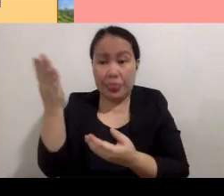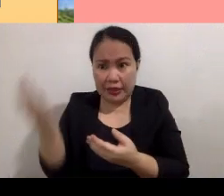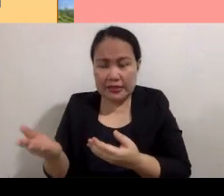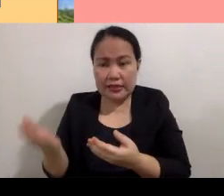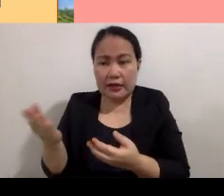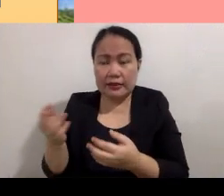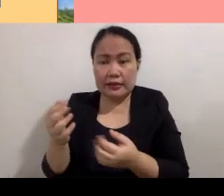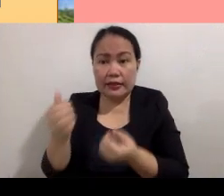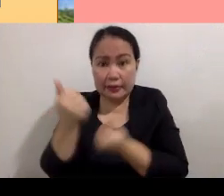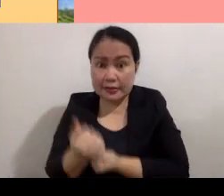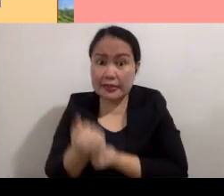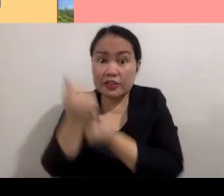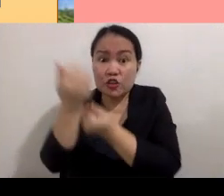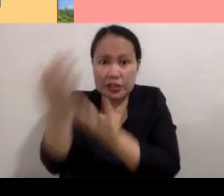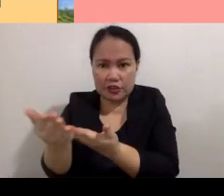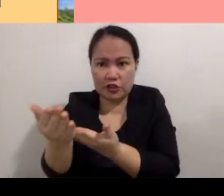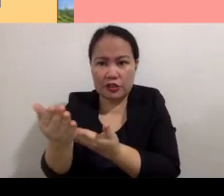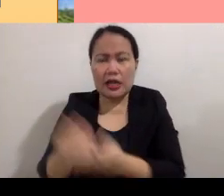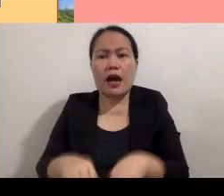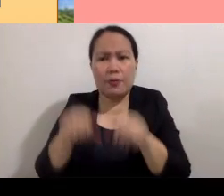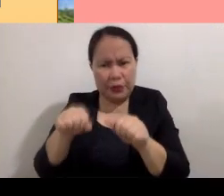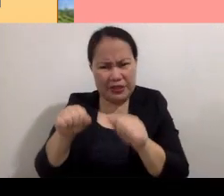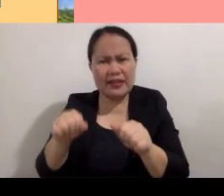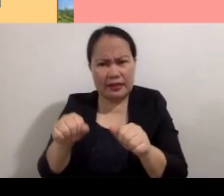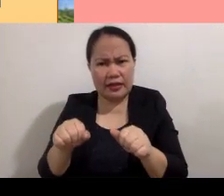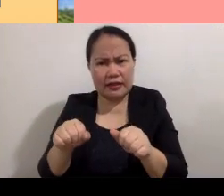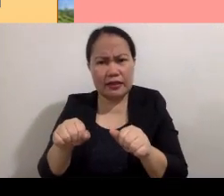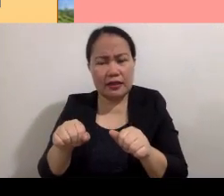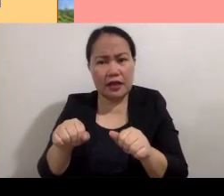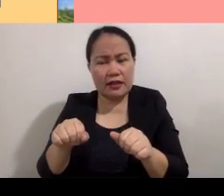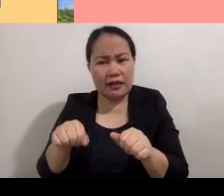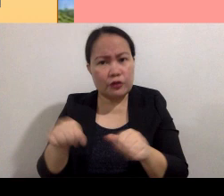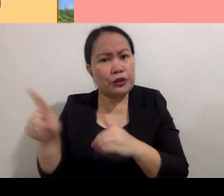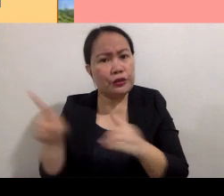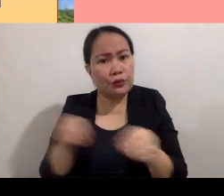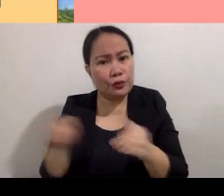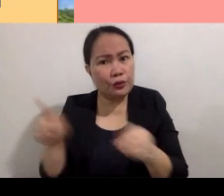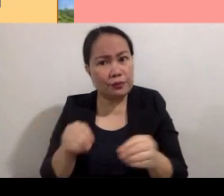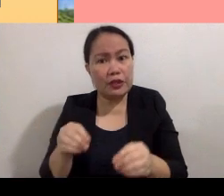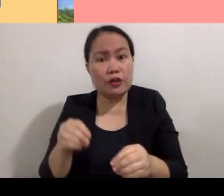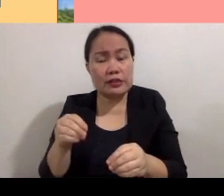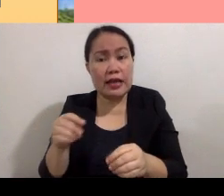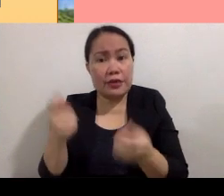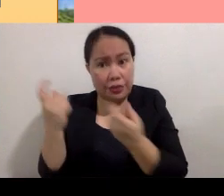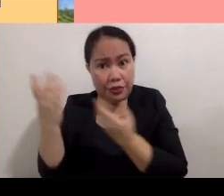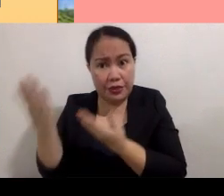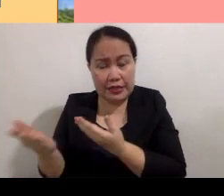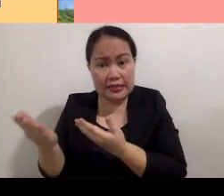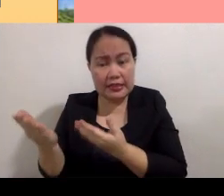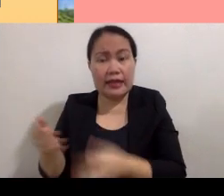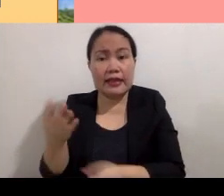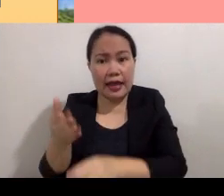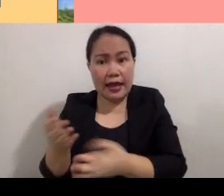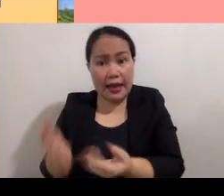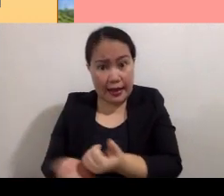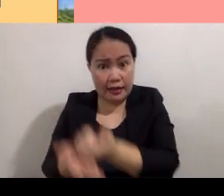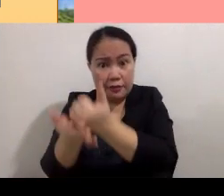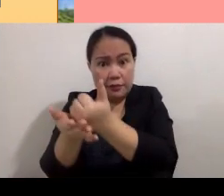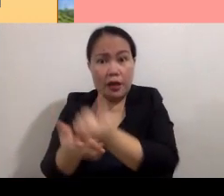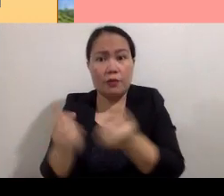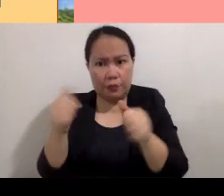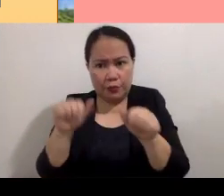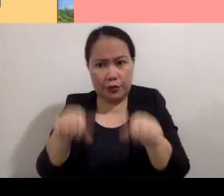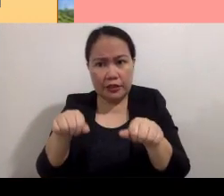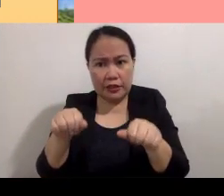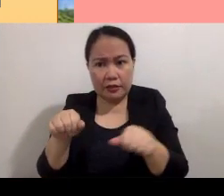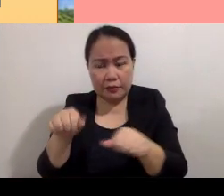Ito ay mga suggestion lamang na pwede naman natin gawin dahil ito ay unti-unting nakakatulong o makakatulong. Pwede tayong